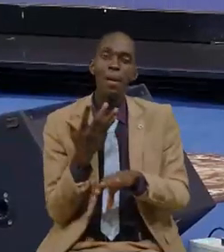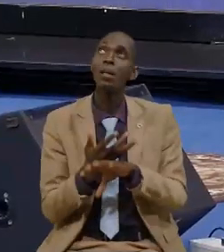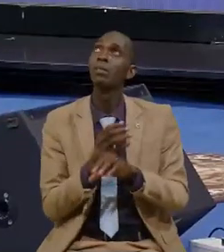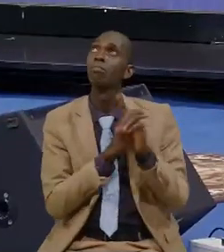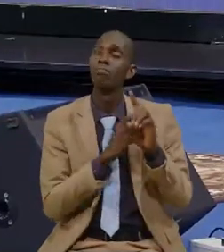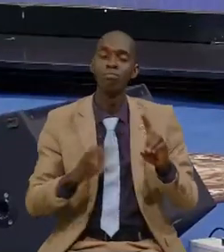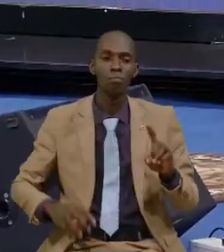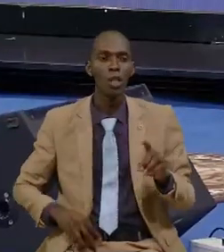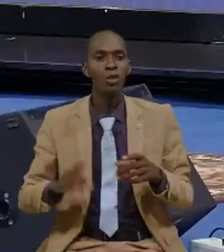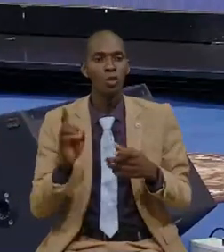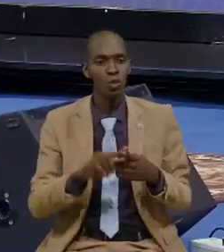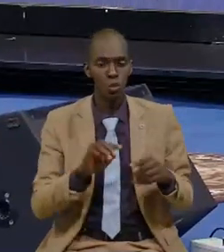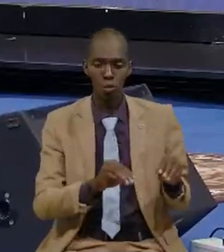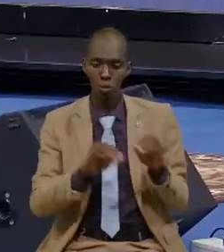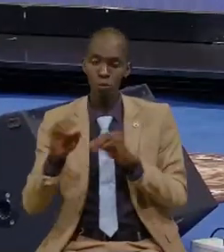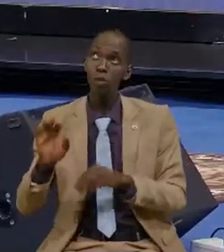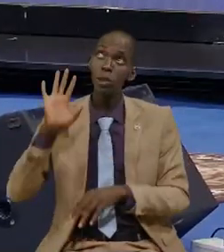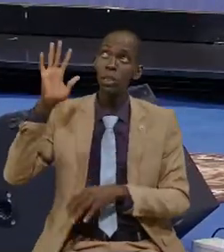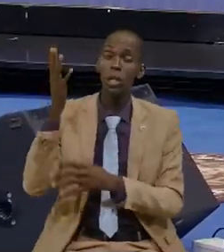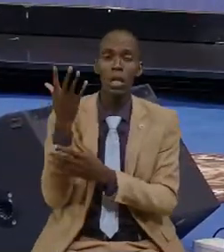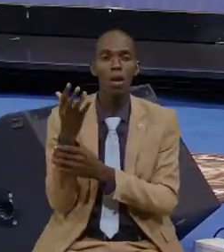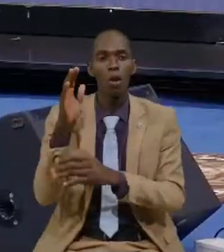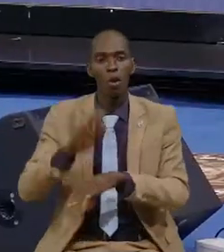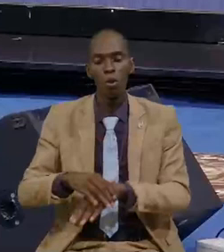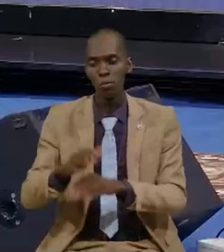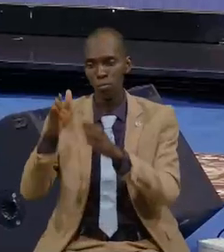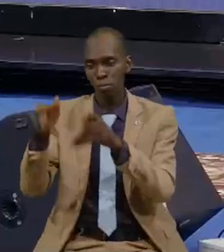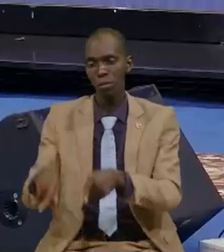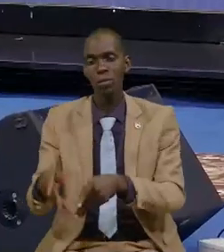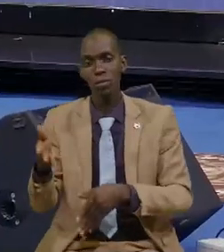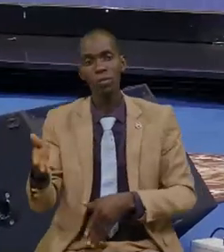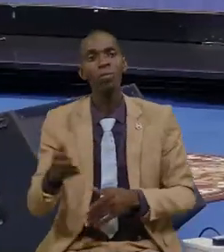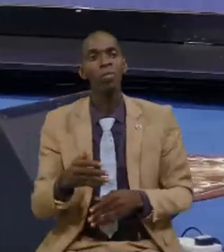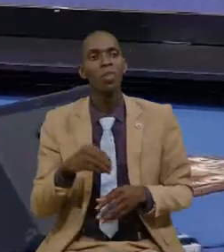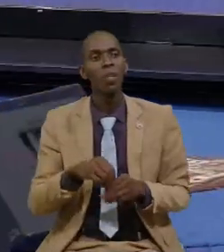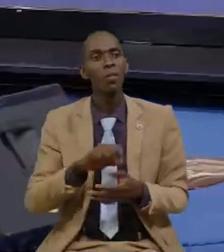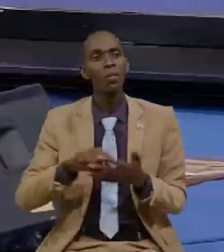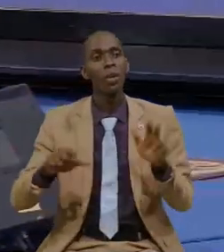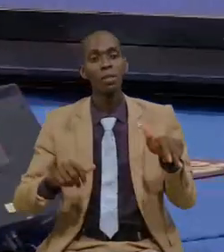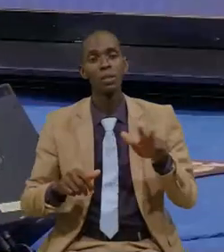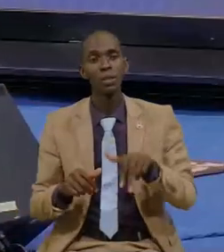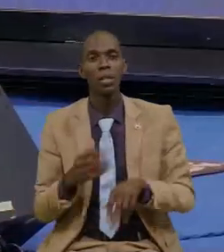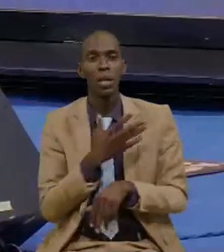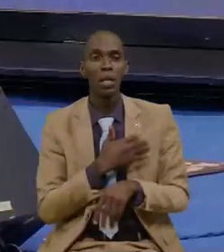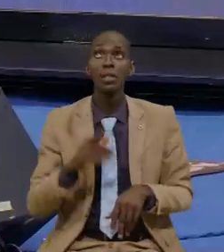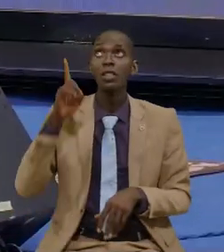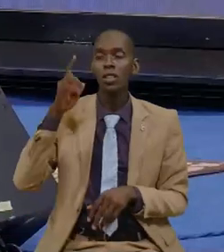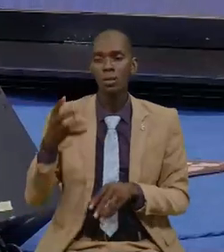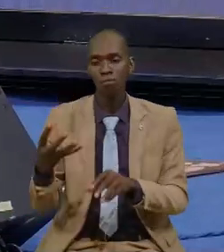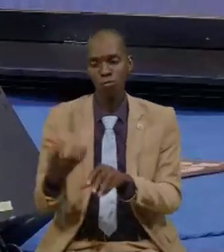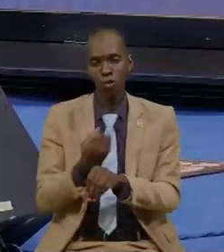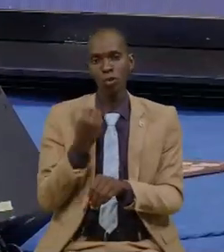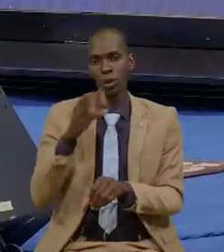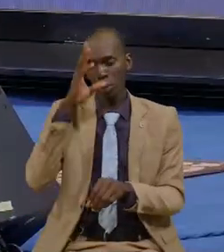pria de lui imposer les mains. Voilà le verset